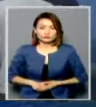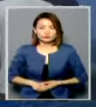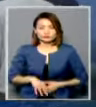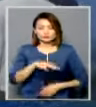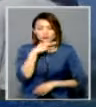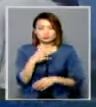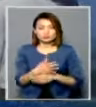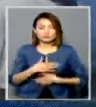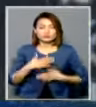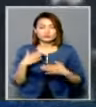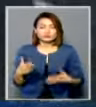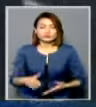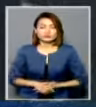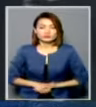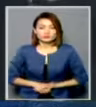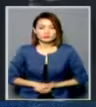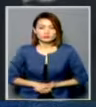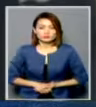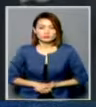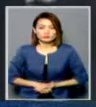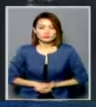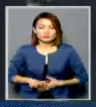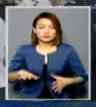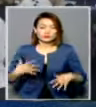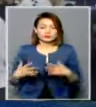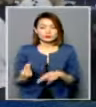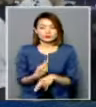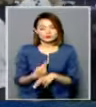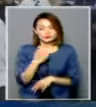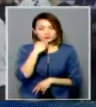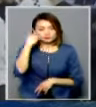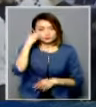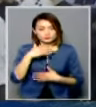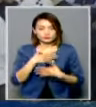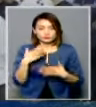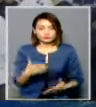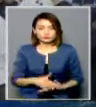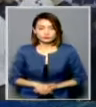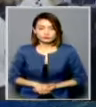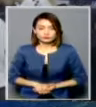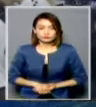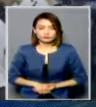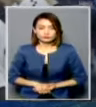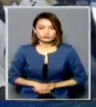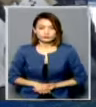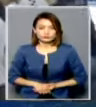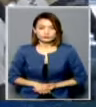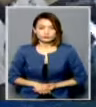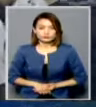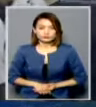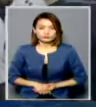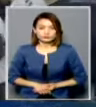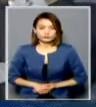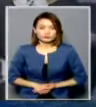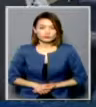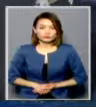департаментіне үлкен рахмет айтамыз осындай іс-шараға шақырғандарына. Дайындаған айғайымызға рахмет айтамыз. Осы дайындық кезінде үлкен зат, барлық